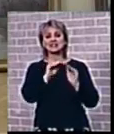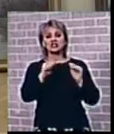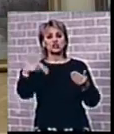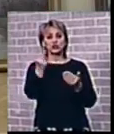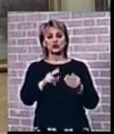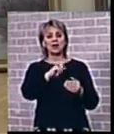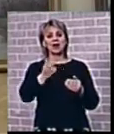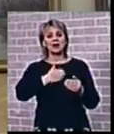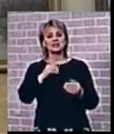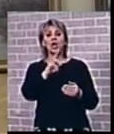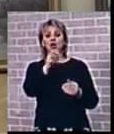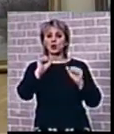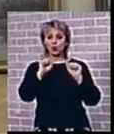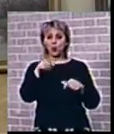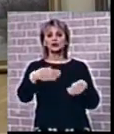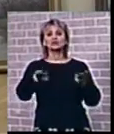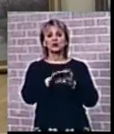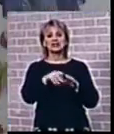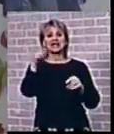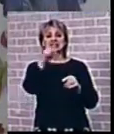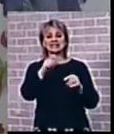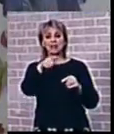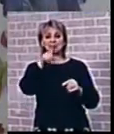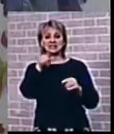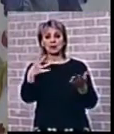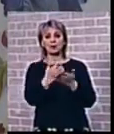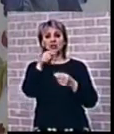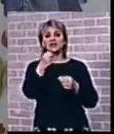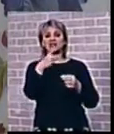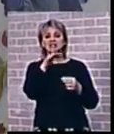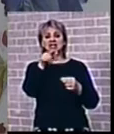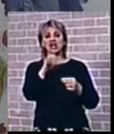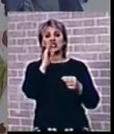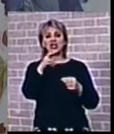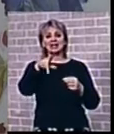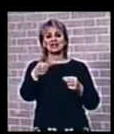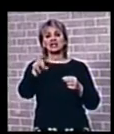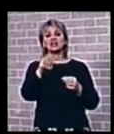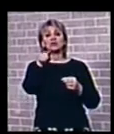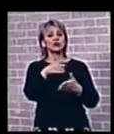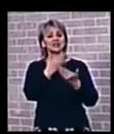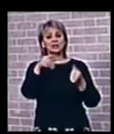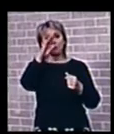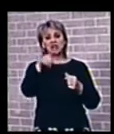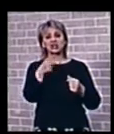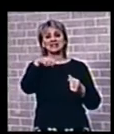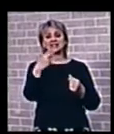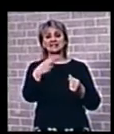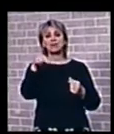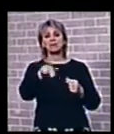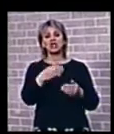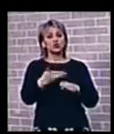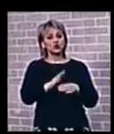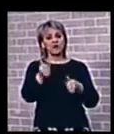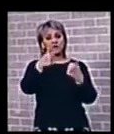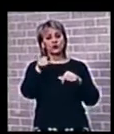рисуют, как хотят или как могут. Вот такая синяя птица получилась у 12-летнего Ильи. Здесь его нет, у мальчика ДЦП в тяжелой форме. Он